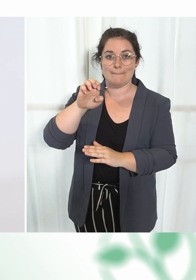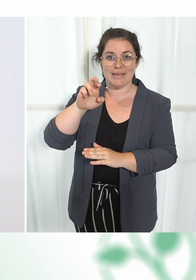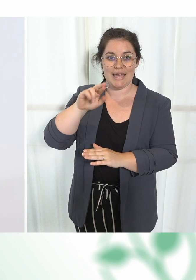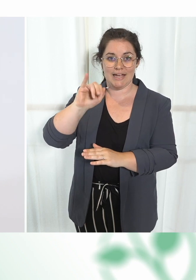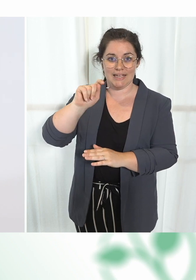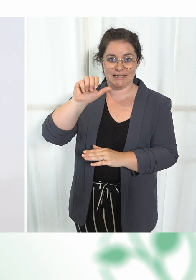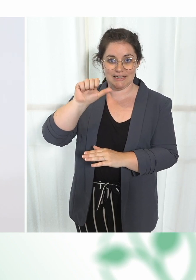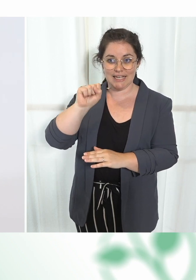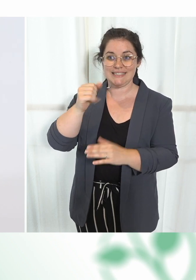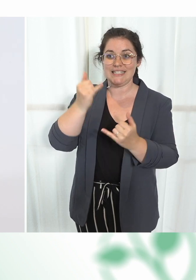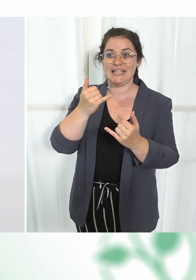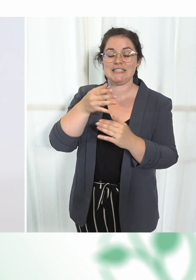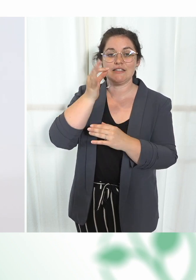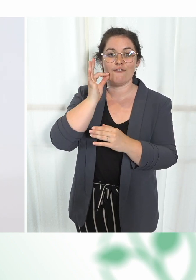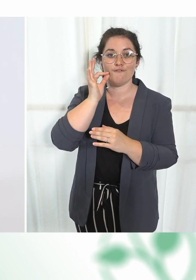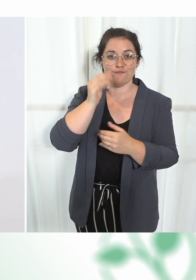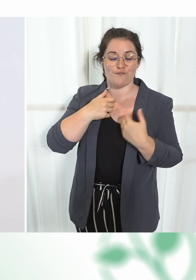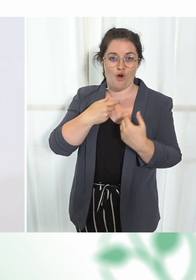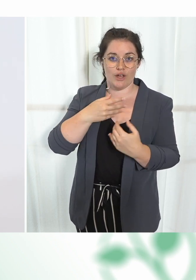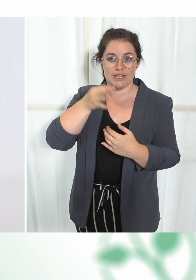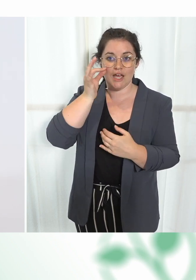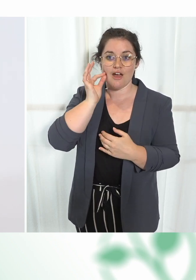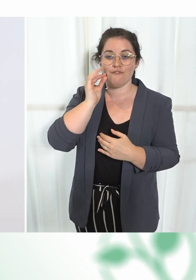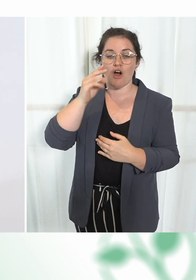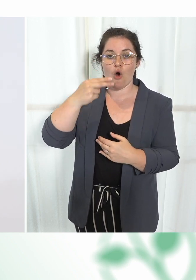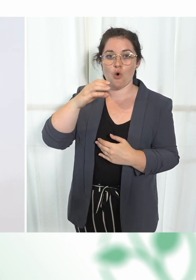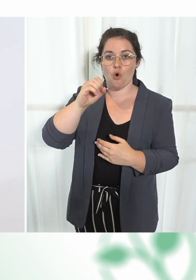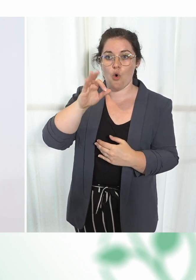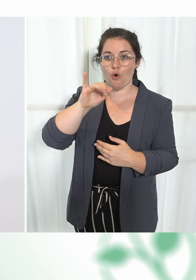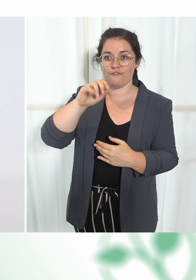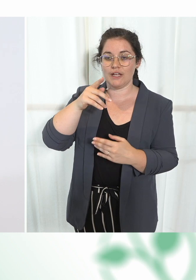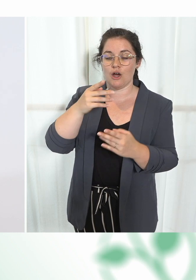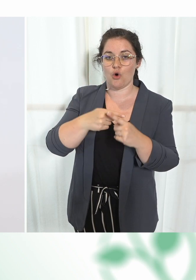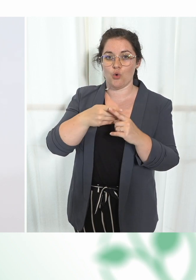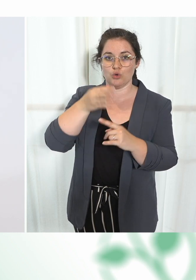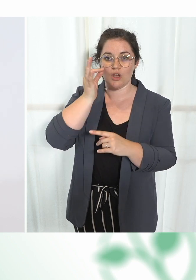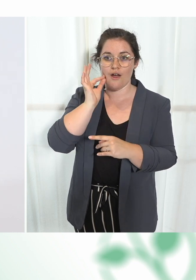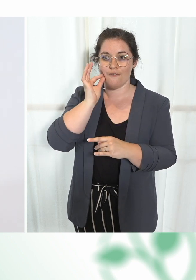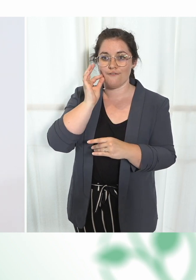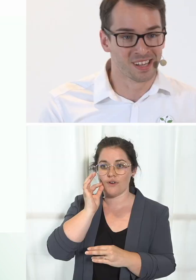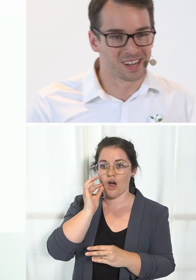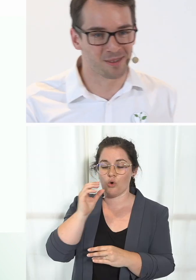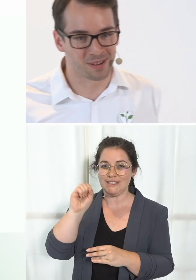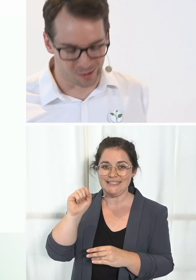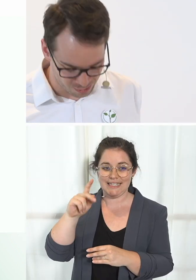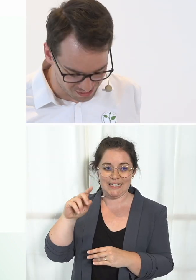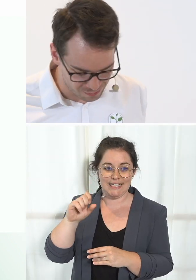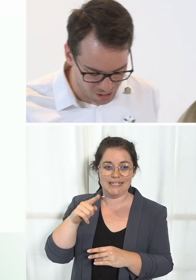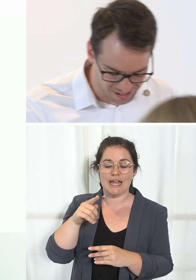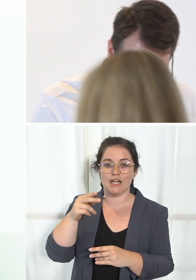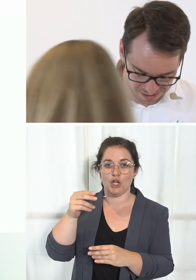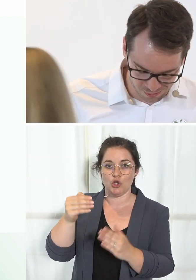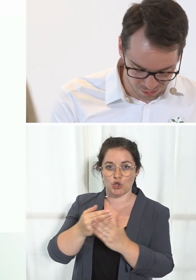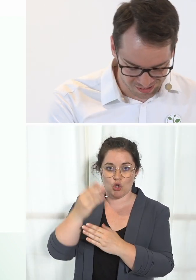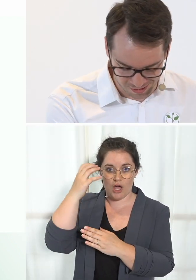jetzt Melanie Hofinger und Selina Neubauer, sie ist Lehrling bei Meritas und Melanie Hofinger als Vertreterin von Meritas, zu uns nach